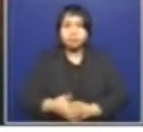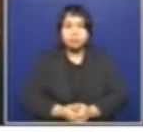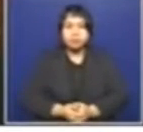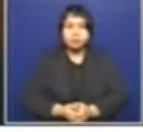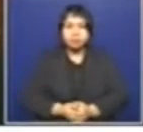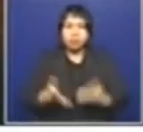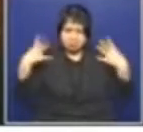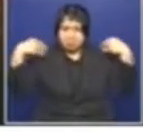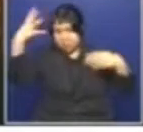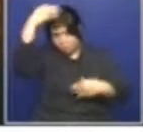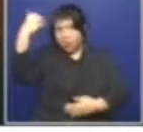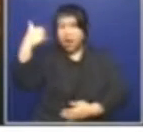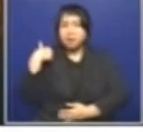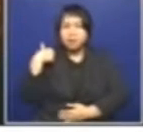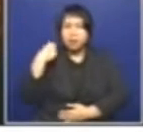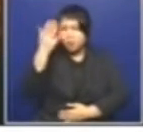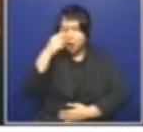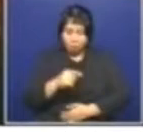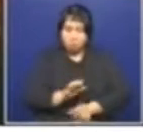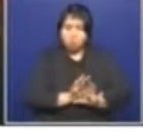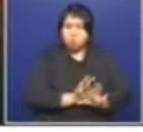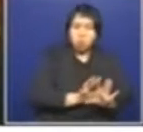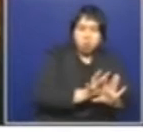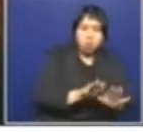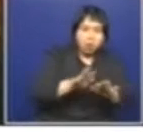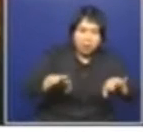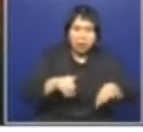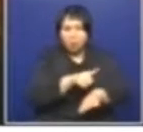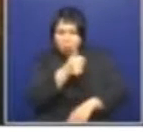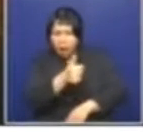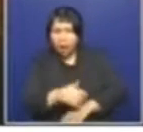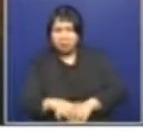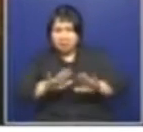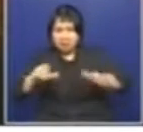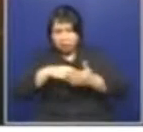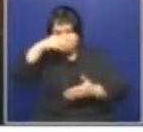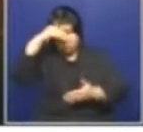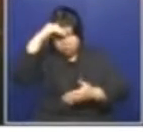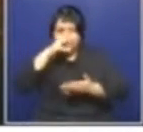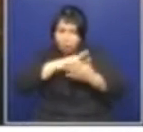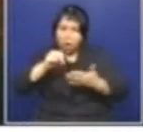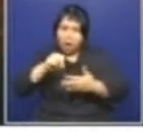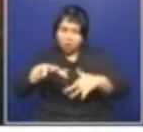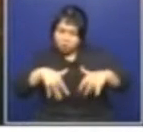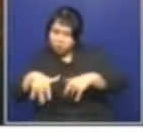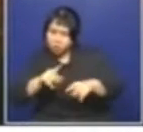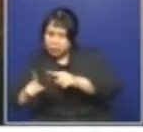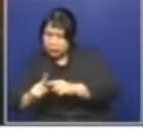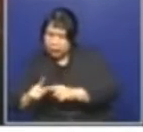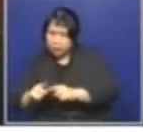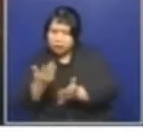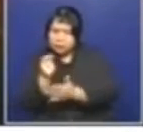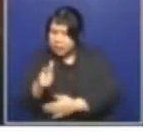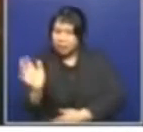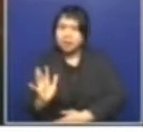งๆอ่ะถ้าปั่นเด็กได้ออกมาขนาดนี้นะแล้วปั่นนักศึกษาด้วยนะไม่ใช่ชาวบ้านตาสีตาสานะแต่เ